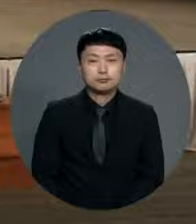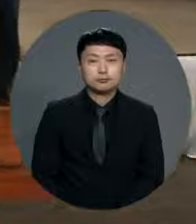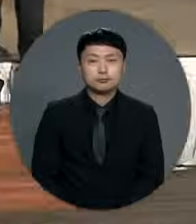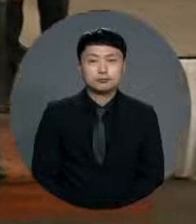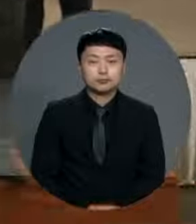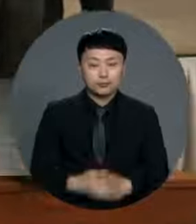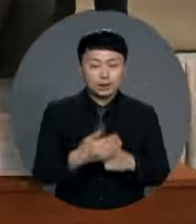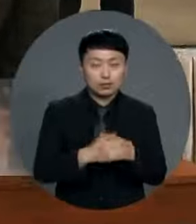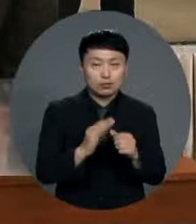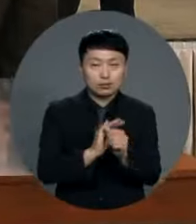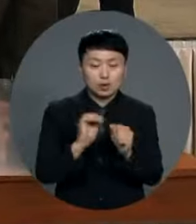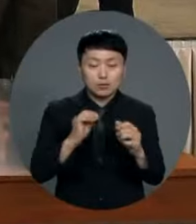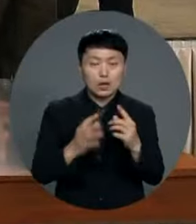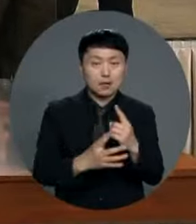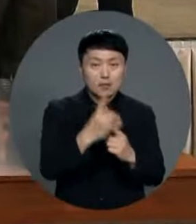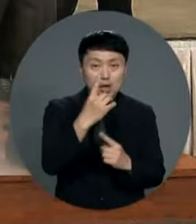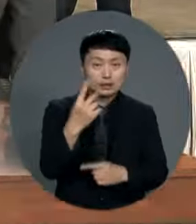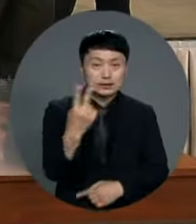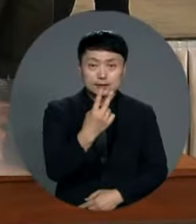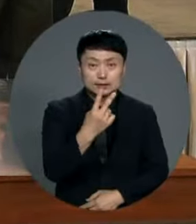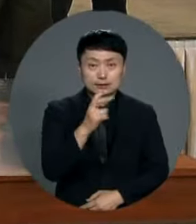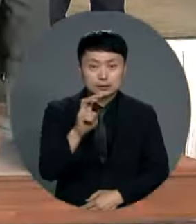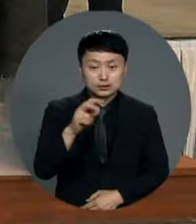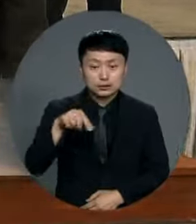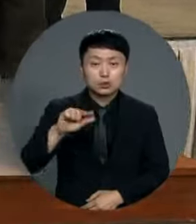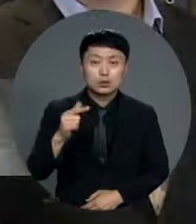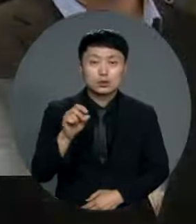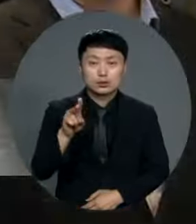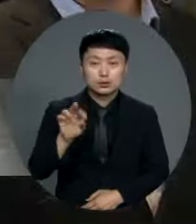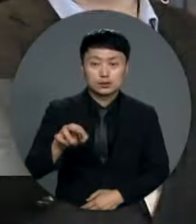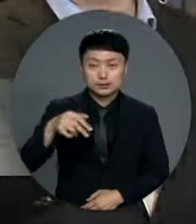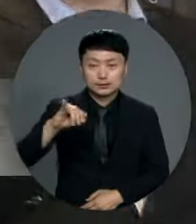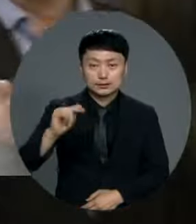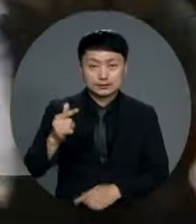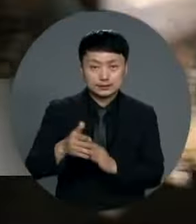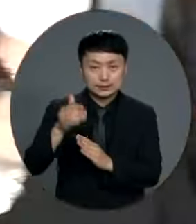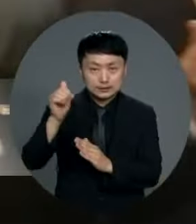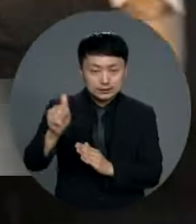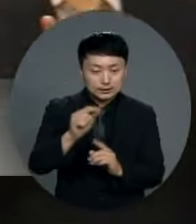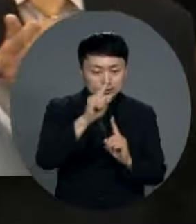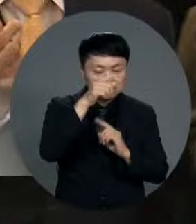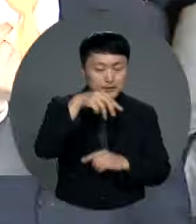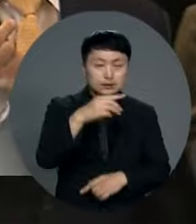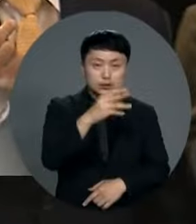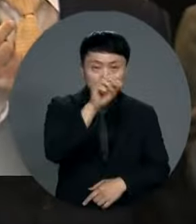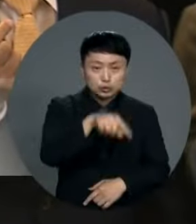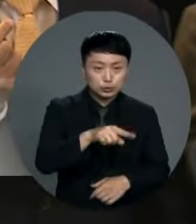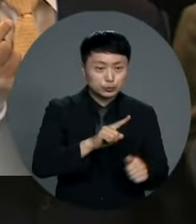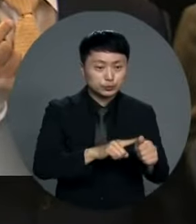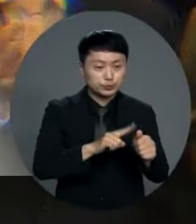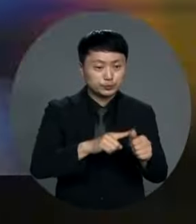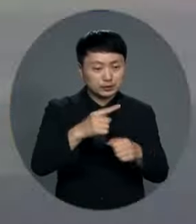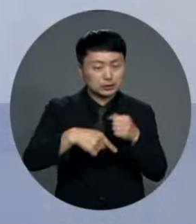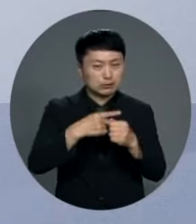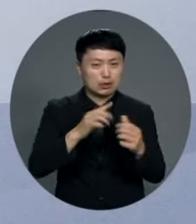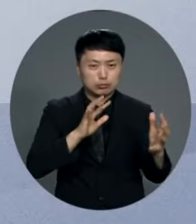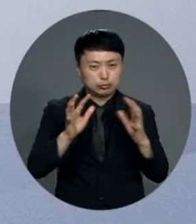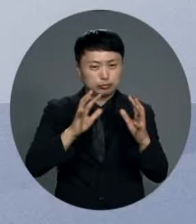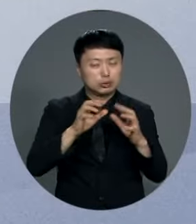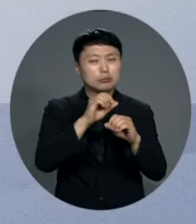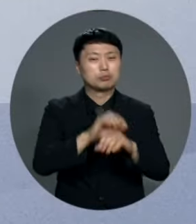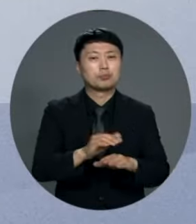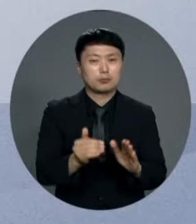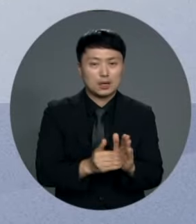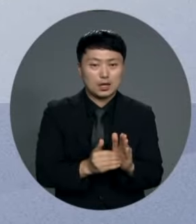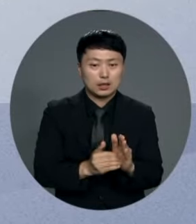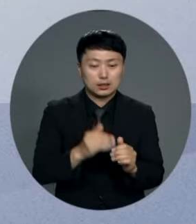대구 경북 행정통합은 2020년 권영진 대구시장과 이철우 경북도지사가 추진하다 1년 만에 중단됐습니다. 대구